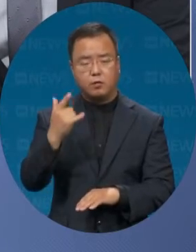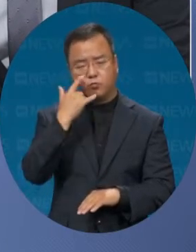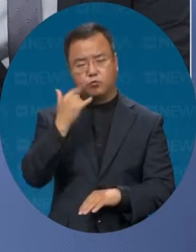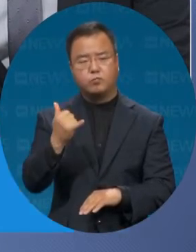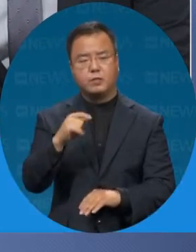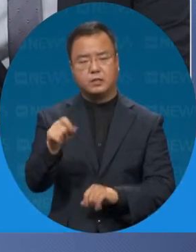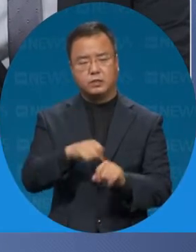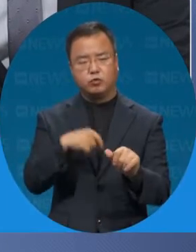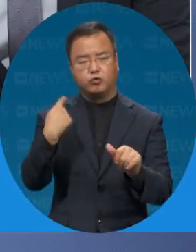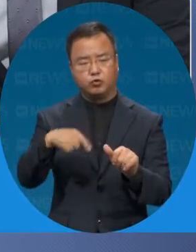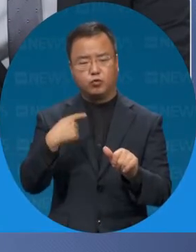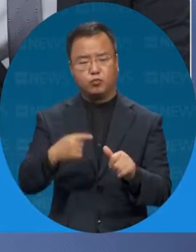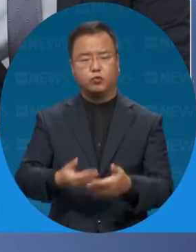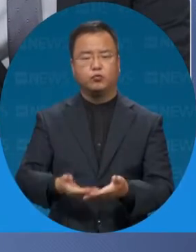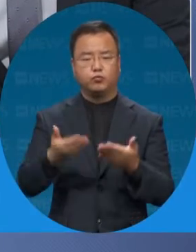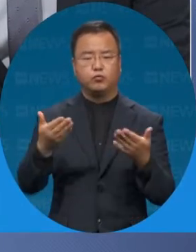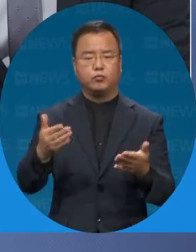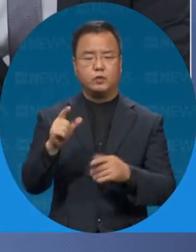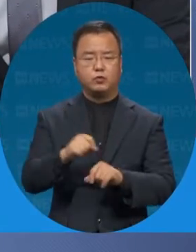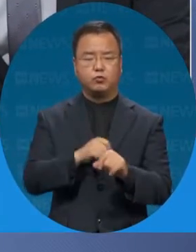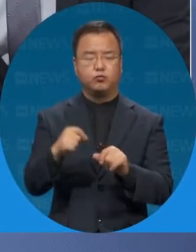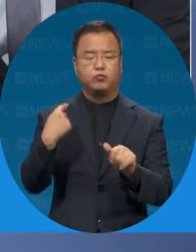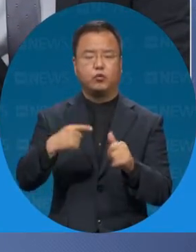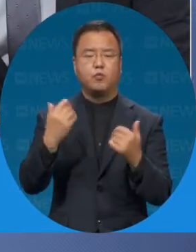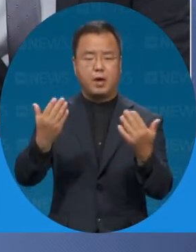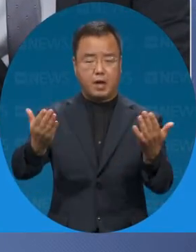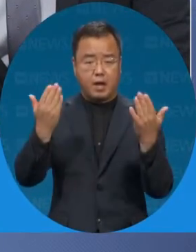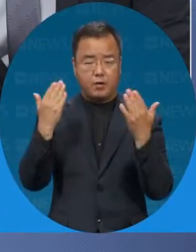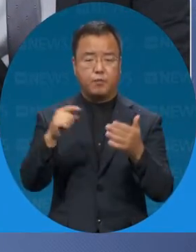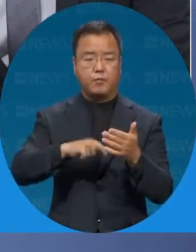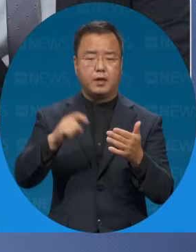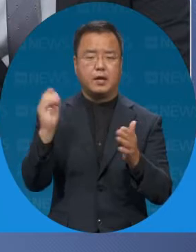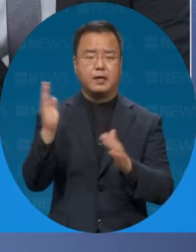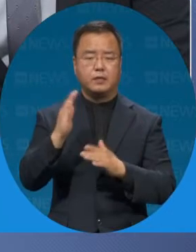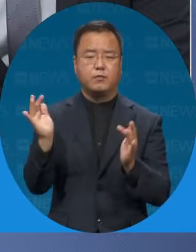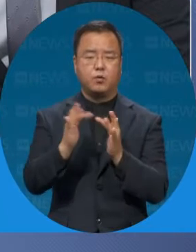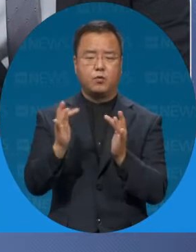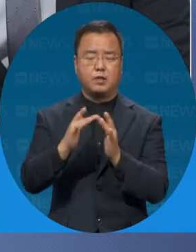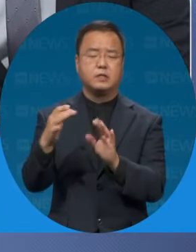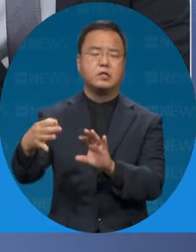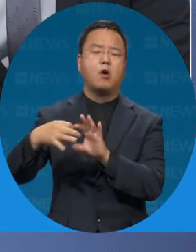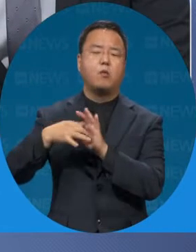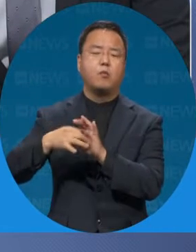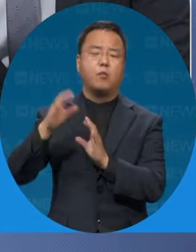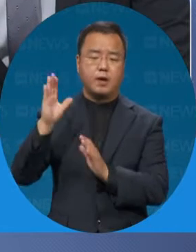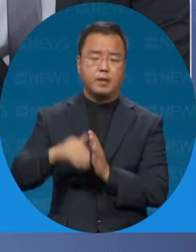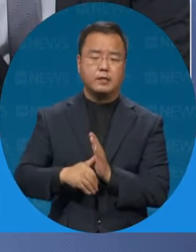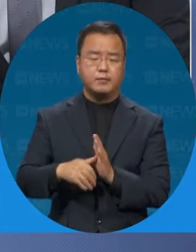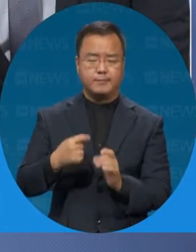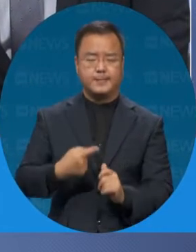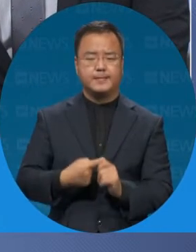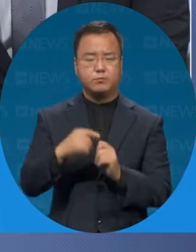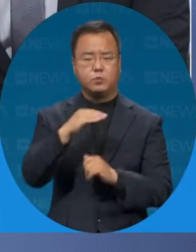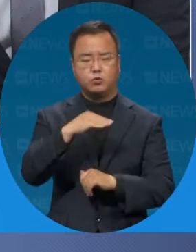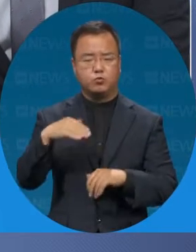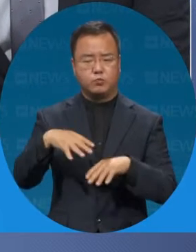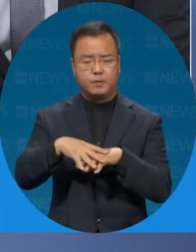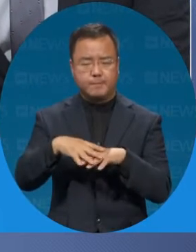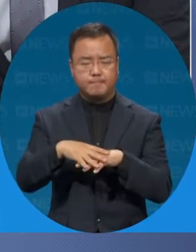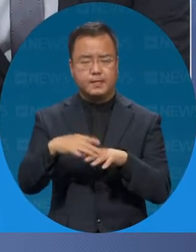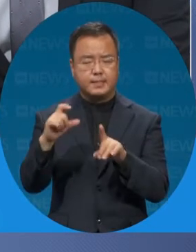특히 특수 교육을 제공하는 특수 학교에선 학생들이 온라인에 접속할 때 최고 수준 필터링을 적용해야 한다 며